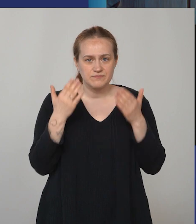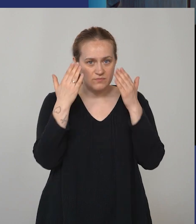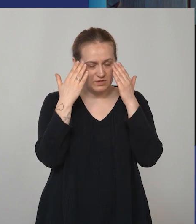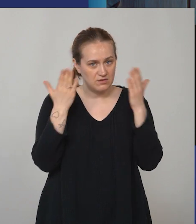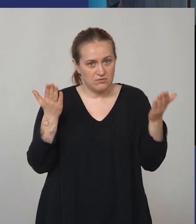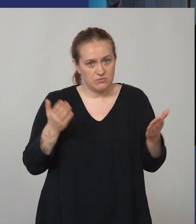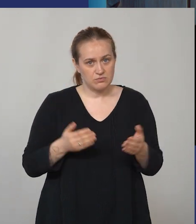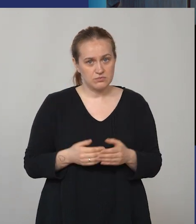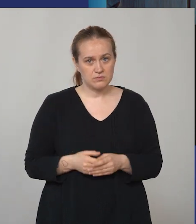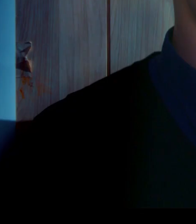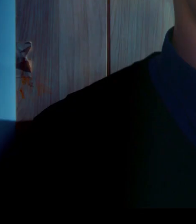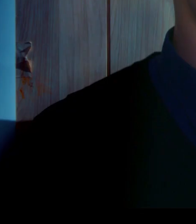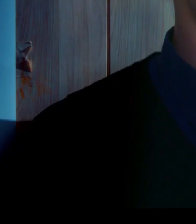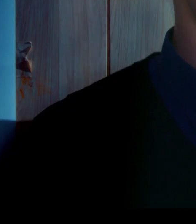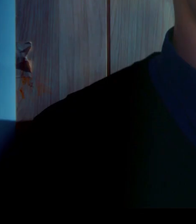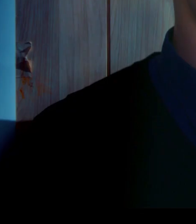не знаю.